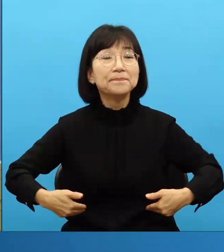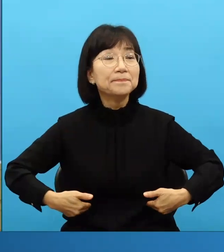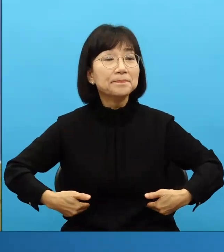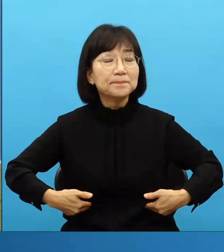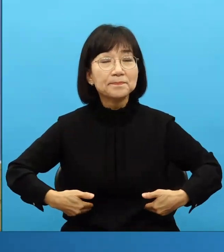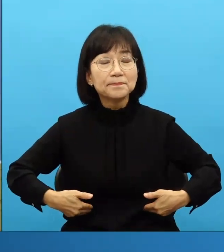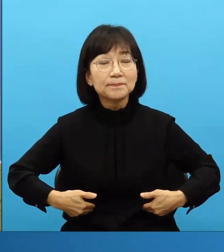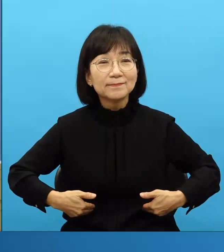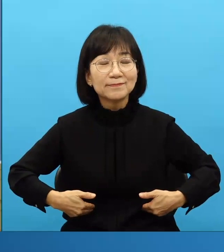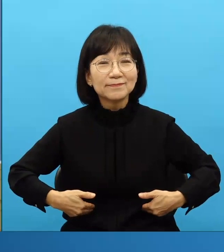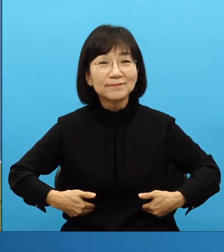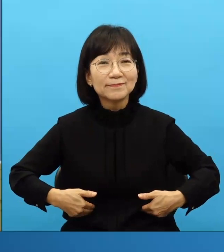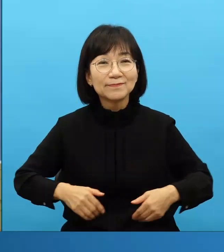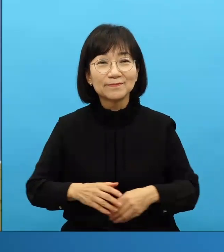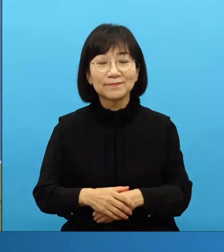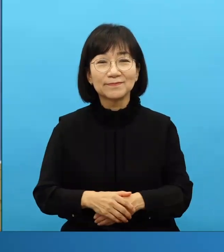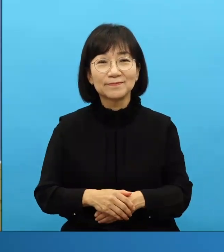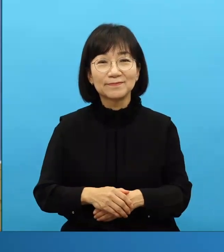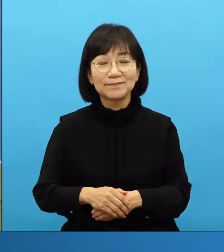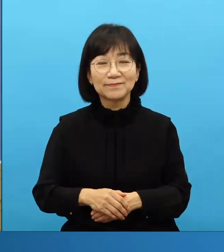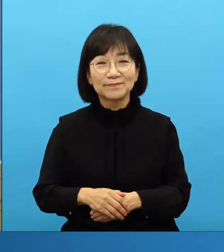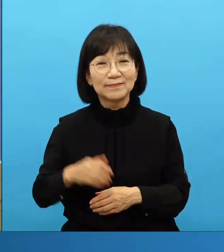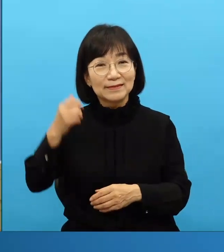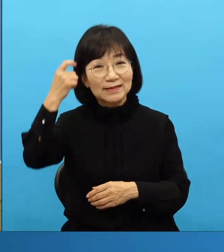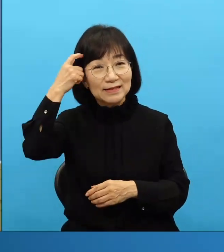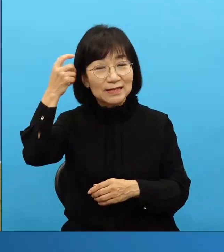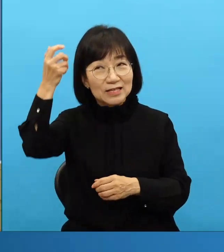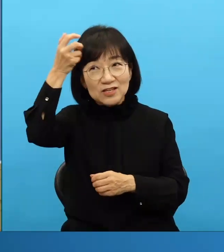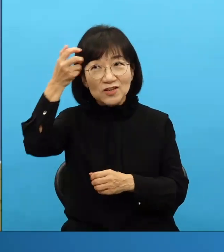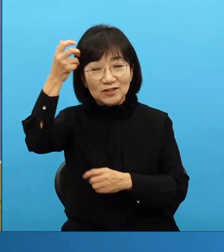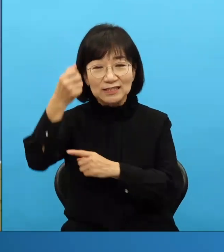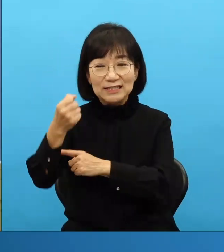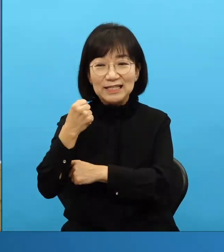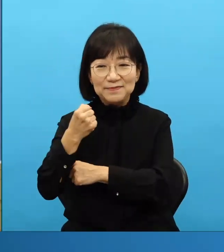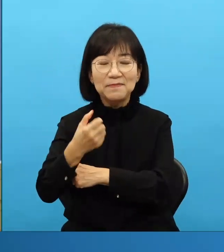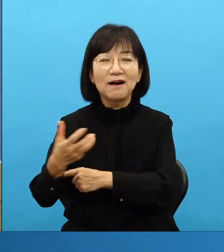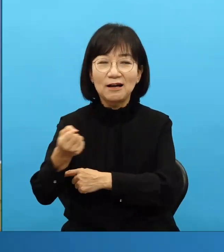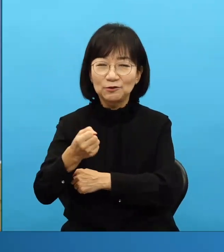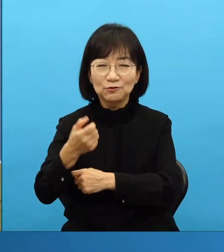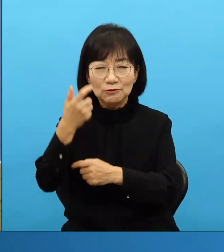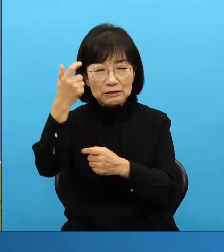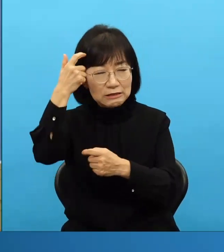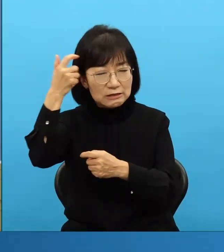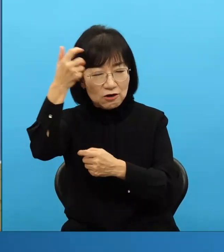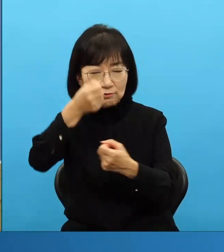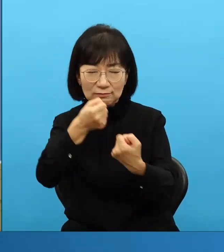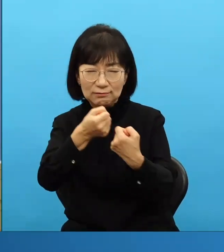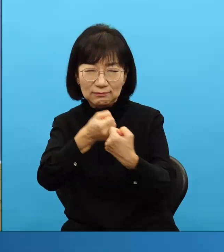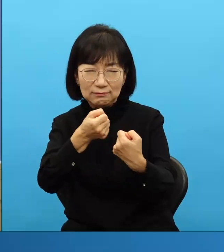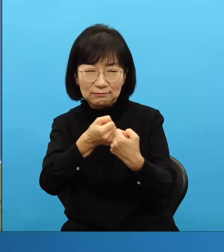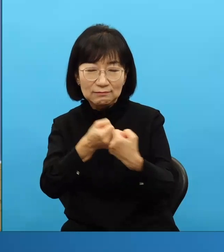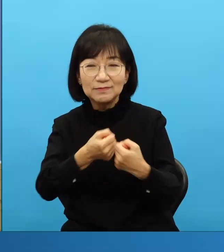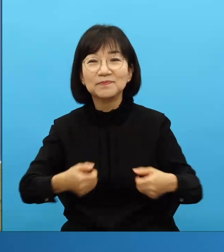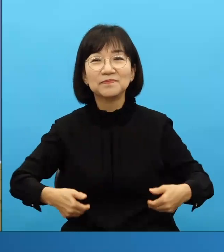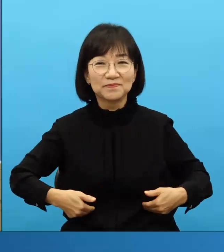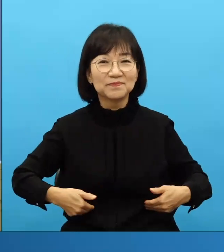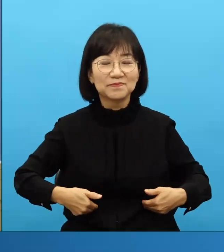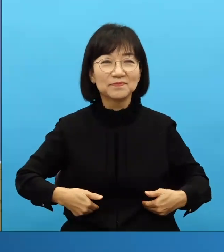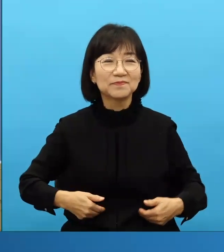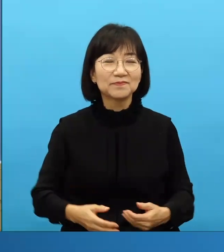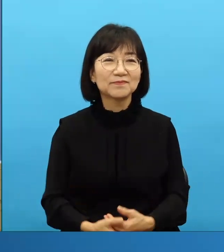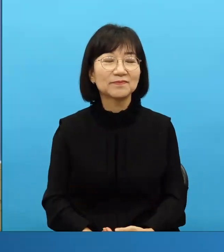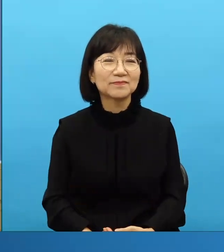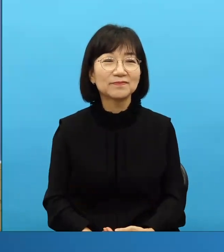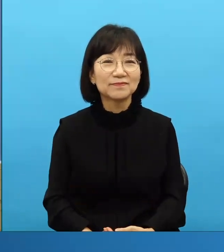영적인 힘을 가지고 우리는 어떤 싸움을 싸워야 돼요? And what fight are we fighting with that spiritual 영적 power? 싸움을 싸워야 돼요. The spiritual battle.